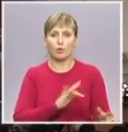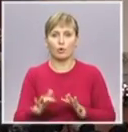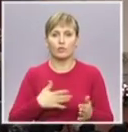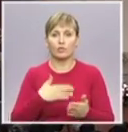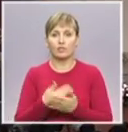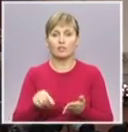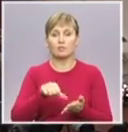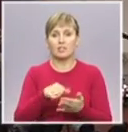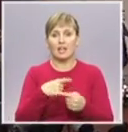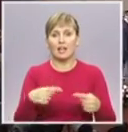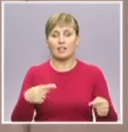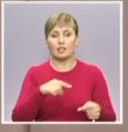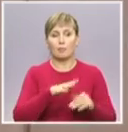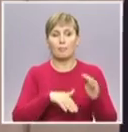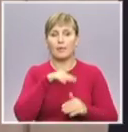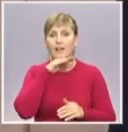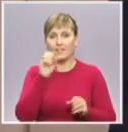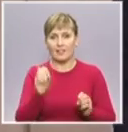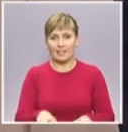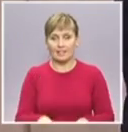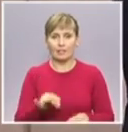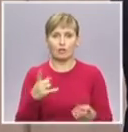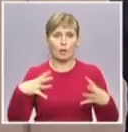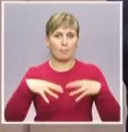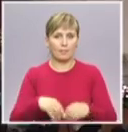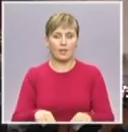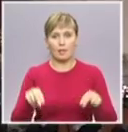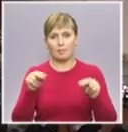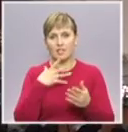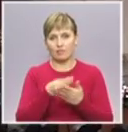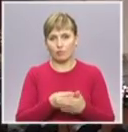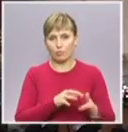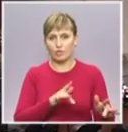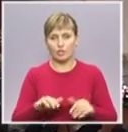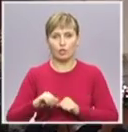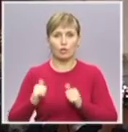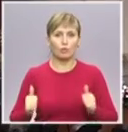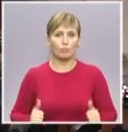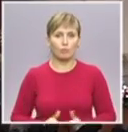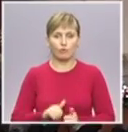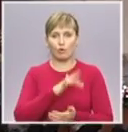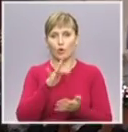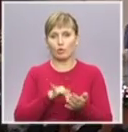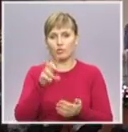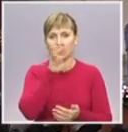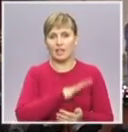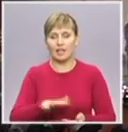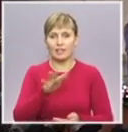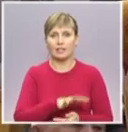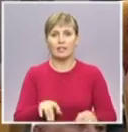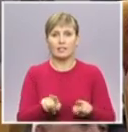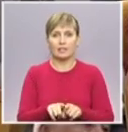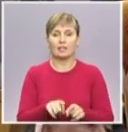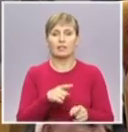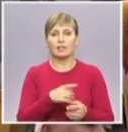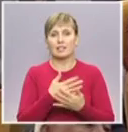они представители разных профессий. Но их объединяет одно – преданность своему делу, любовь к городу и стране. Так, к ордену «Курмет» среди